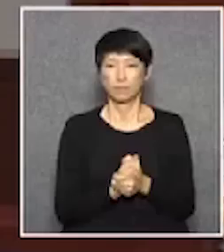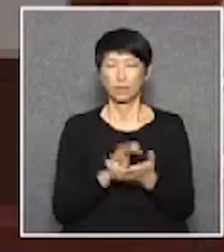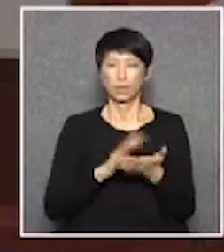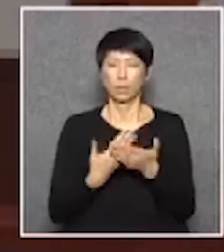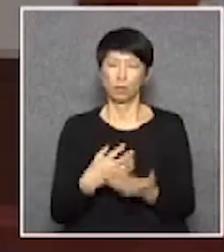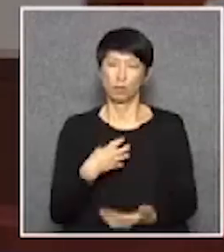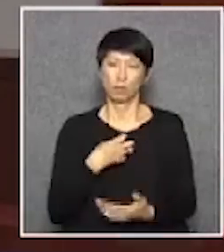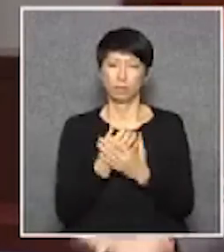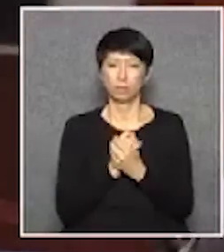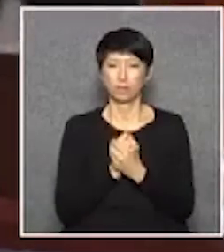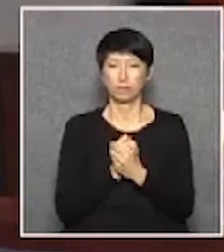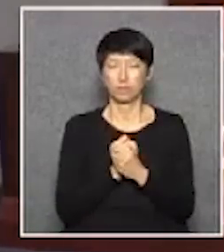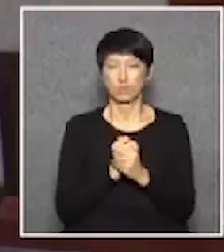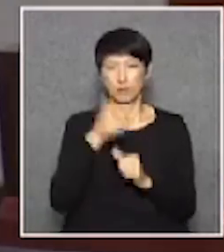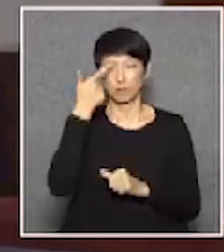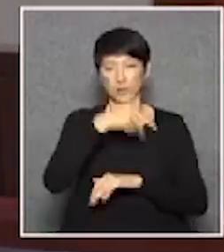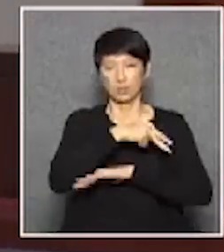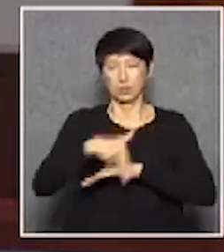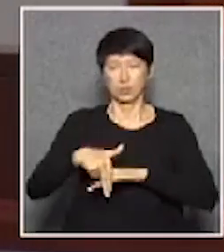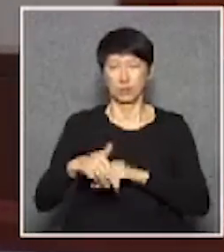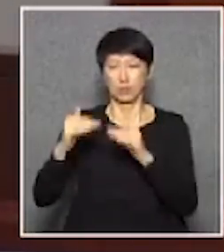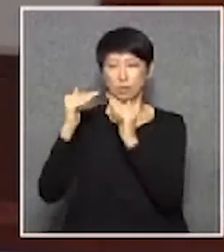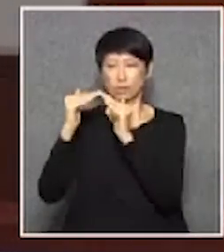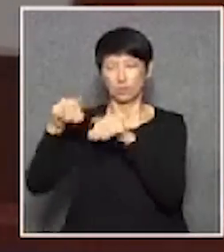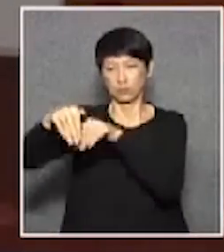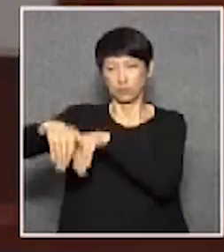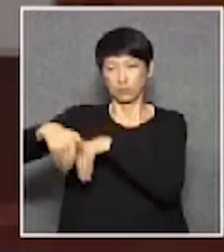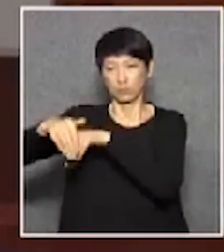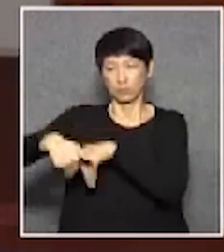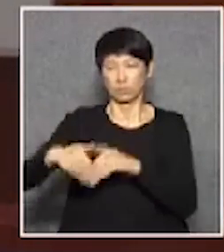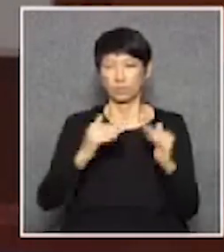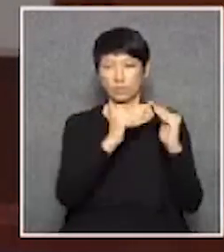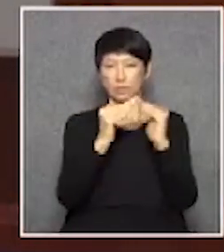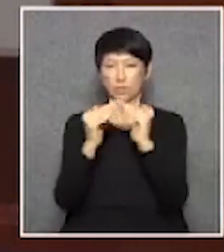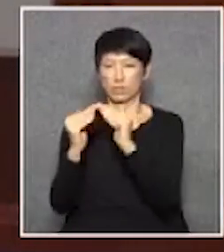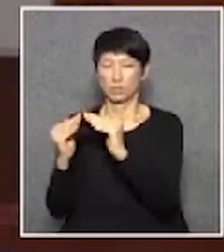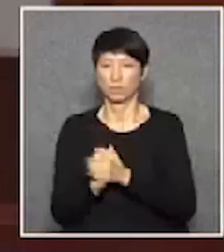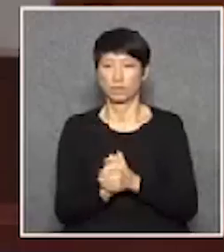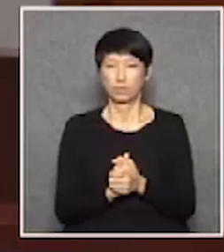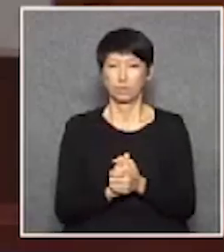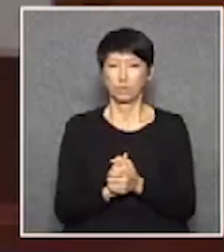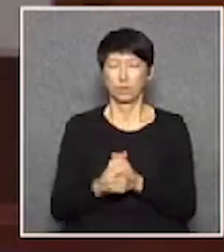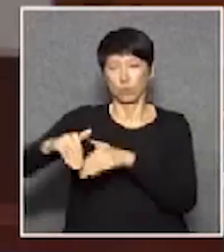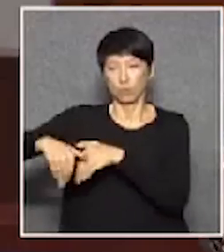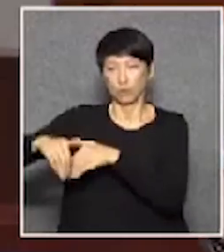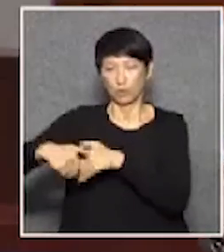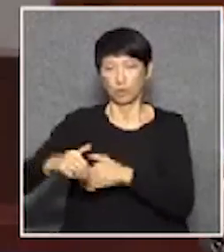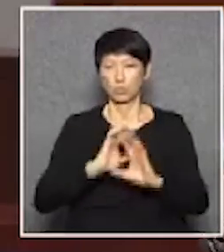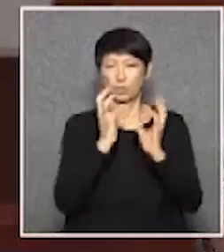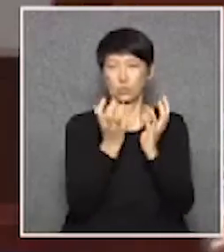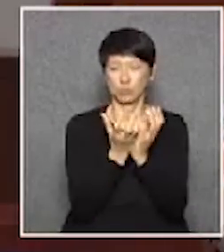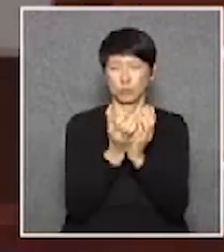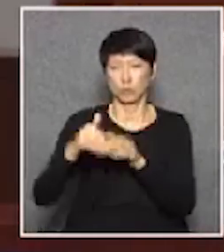得新界的村民或者乡村这些乡，即是乡事派又好，乡村的